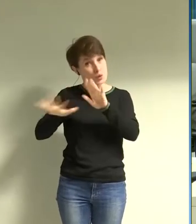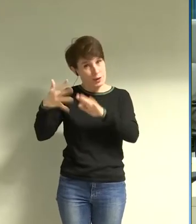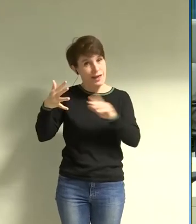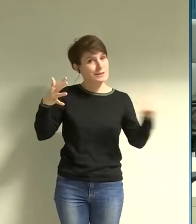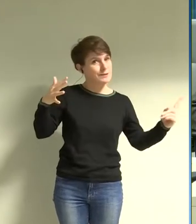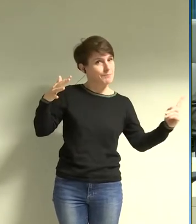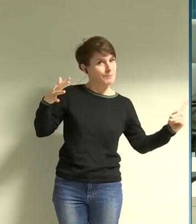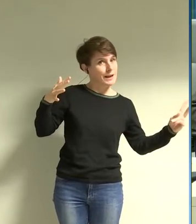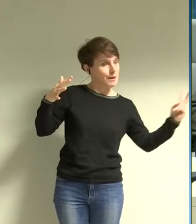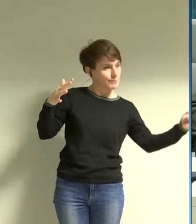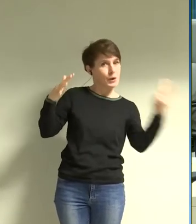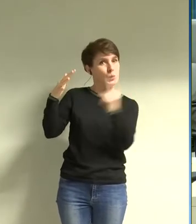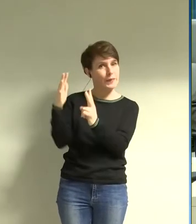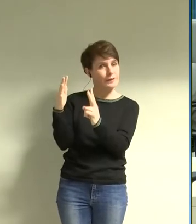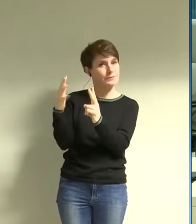choisir